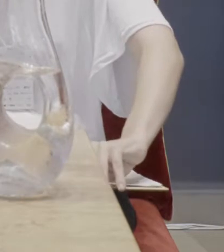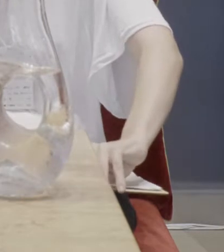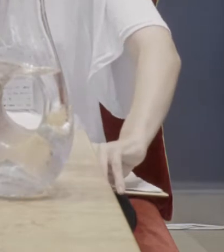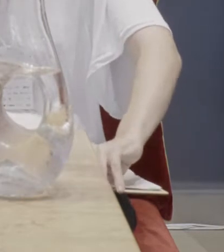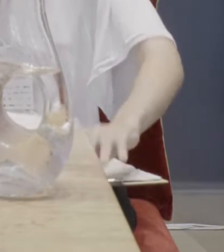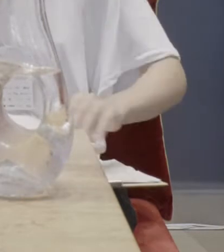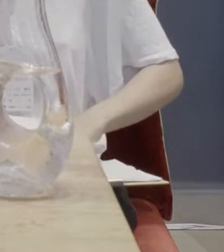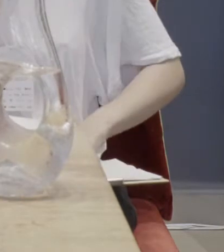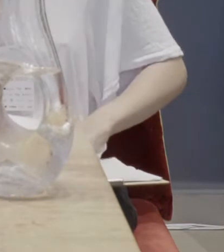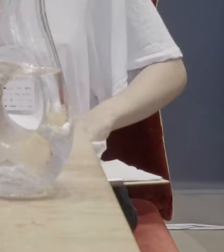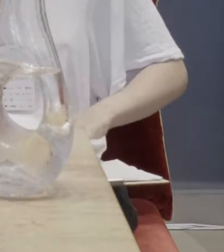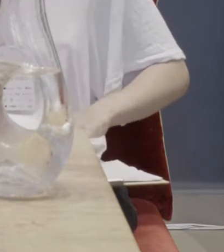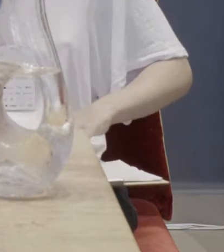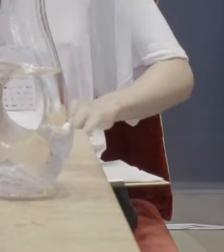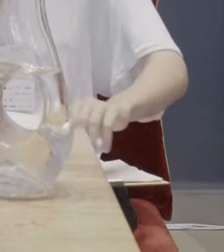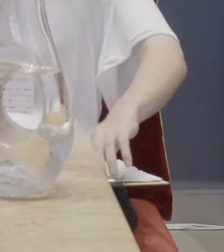Jeszcze bardziej. No.